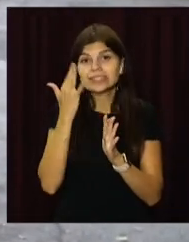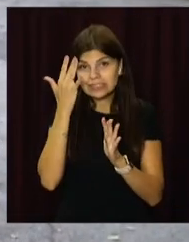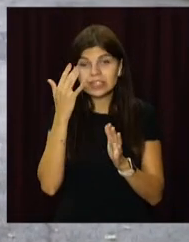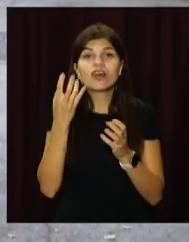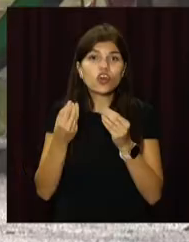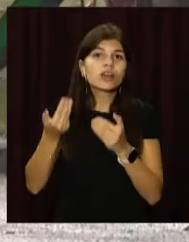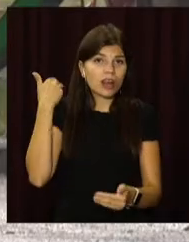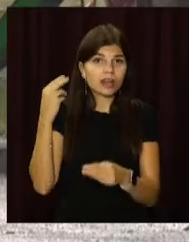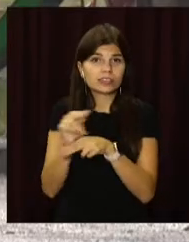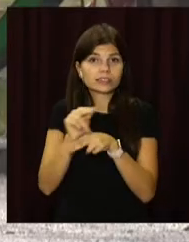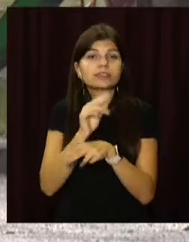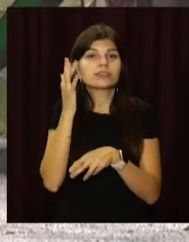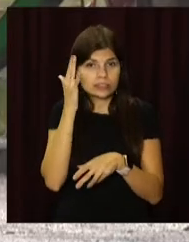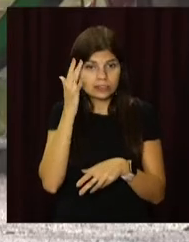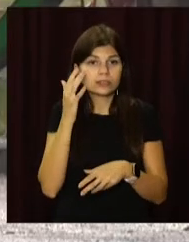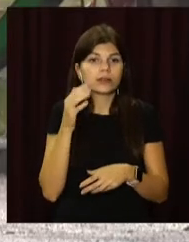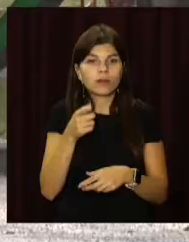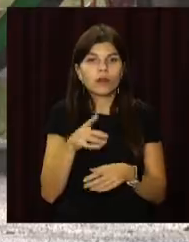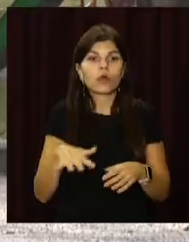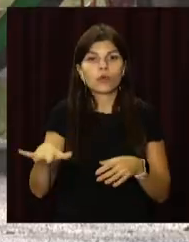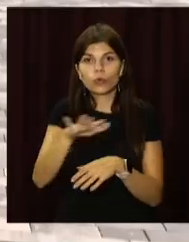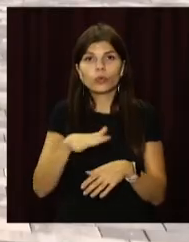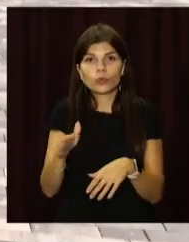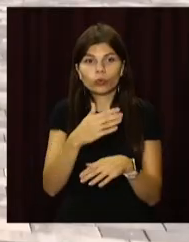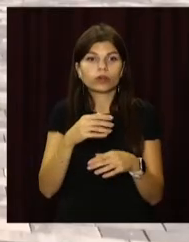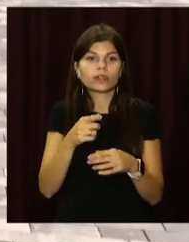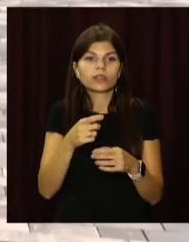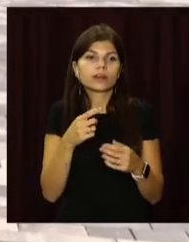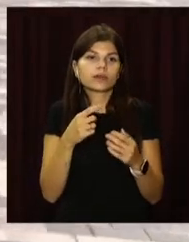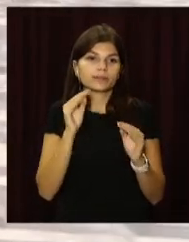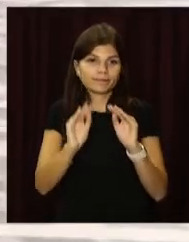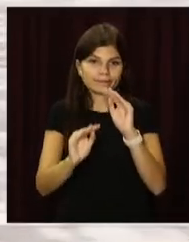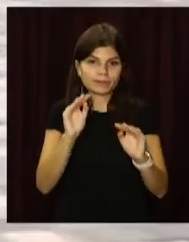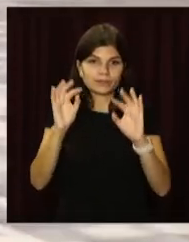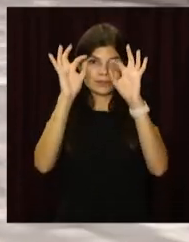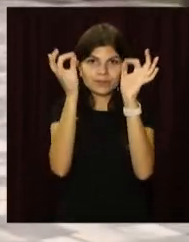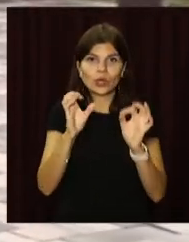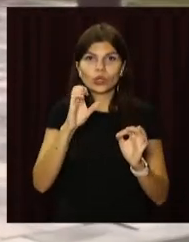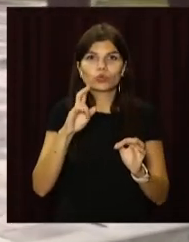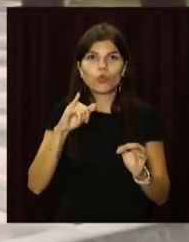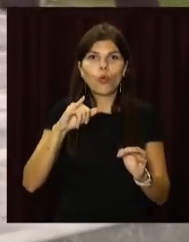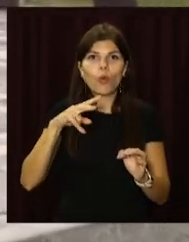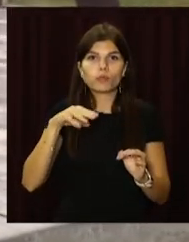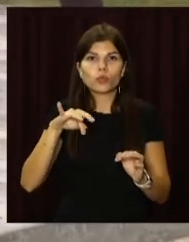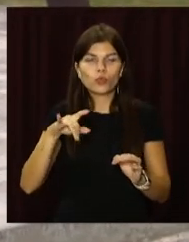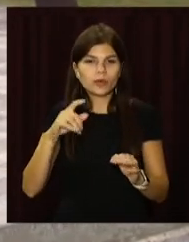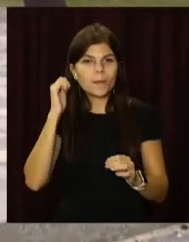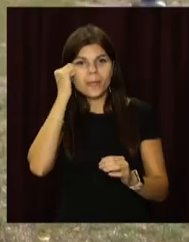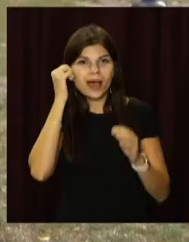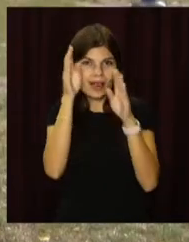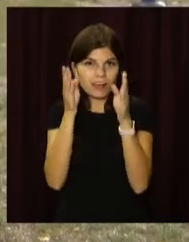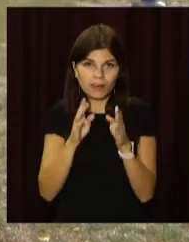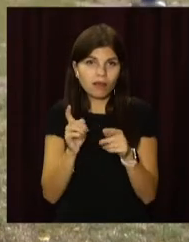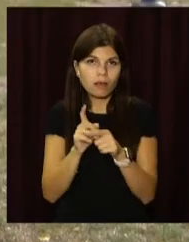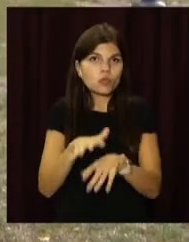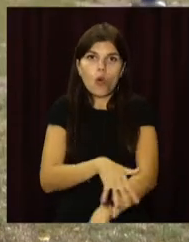і раніше. Місцева громада ромів прибрала територію та встановила незвичні скульптури. Але скульптури довго не простояли. Наразі сучасний сквер